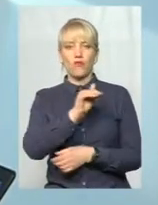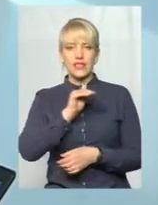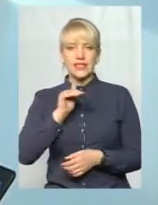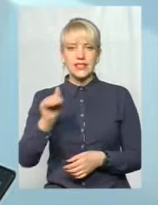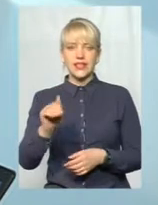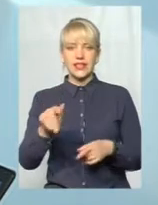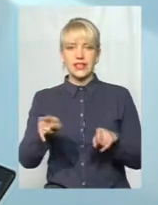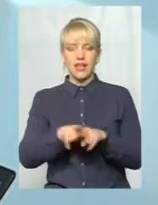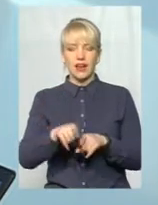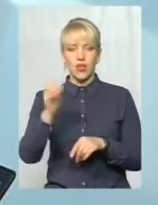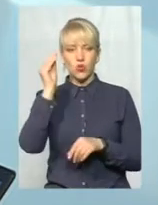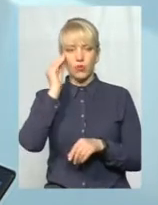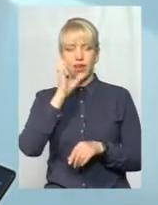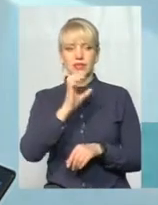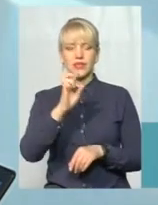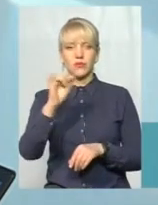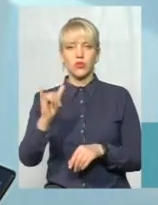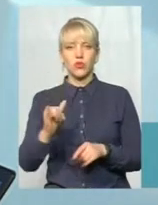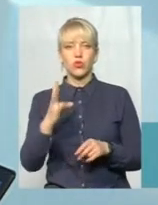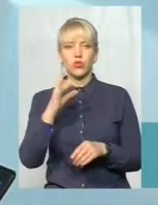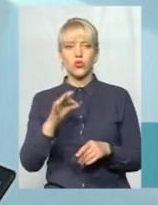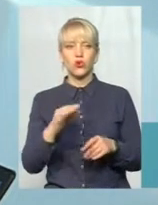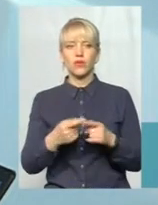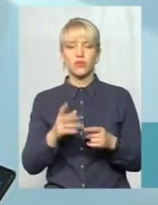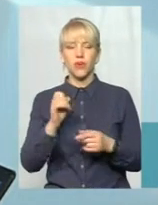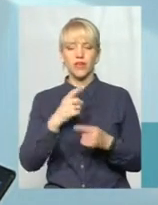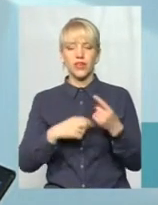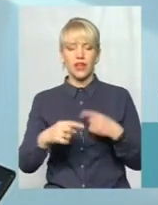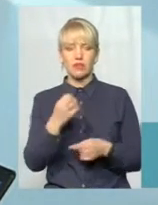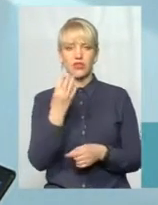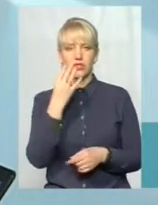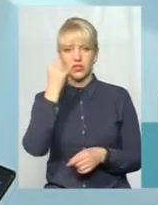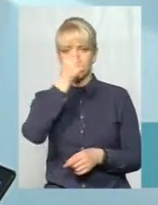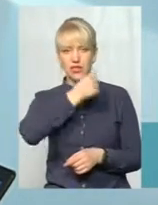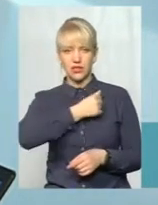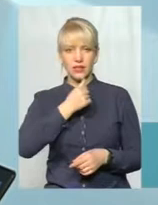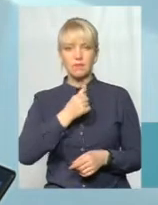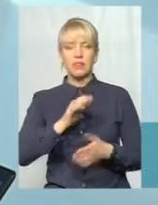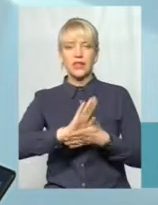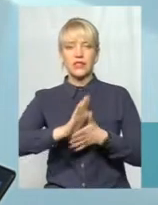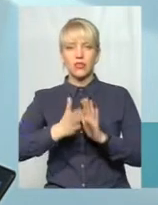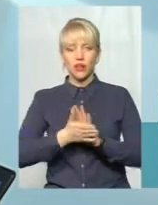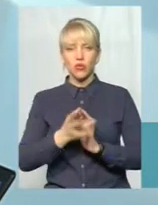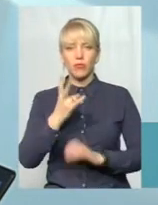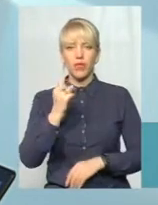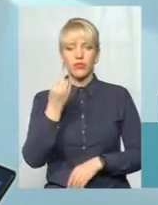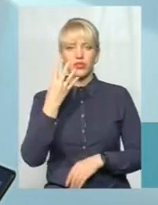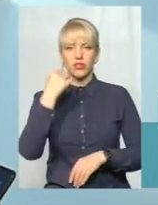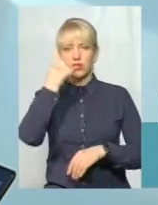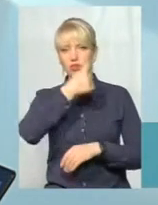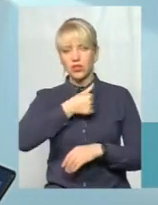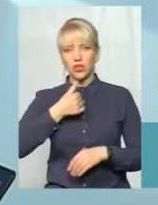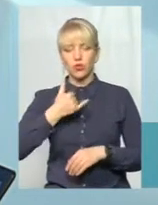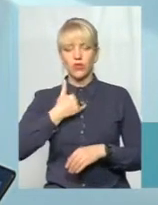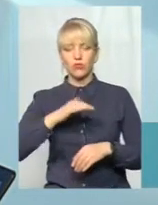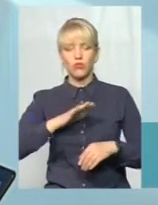така думка і версія Служби безпеки України. Але знову ж повернемося до 2014 року. Станом на 2014 рік в нас було